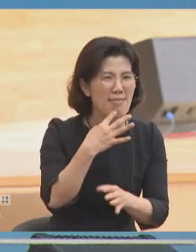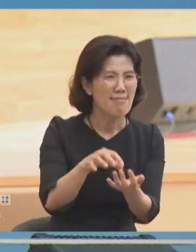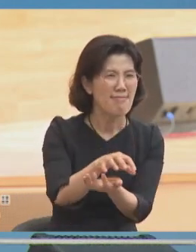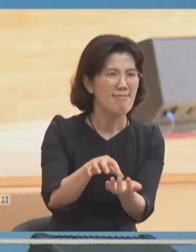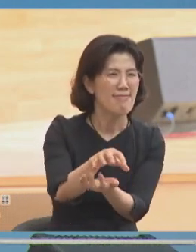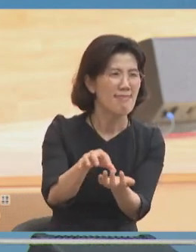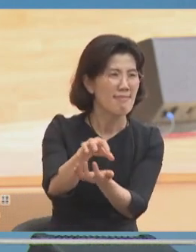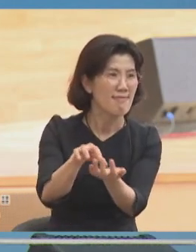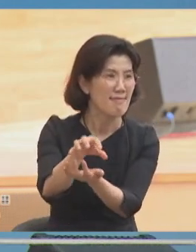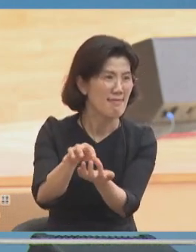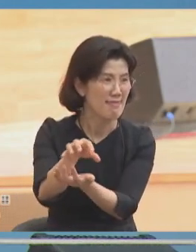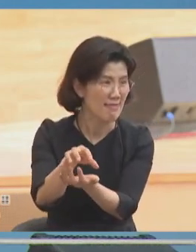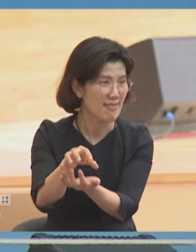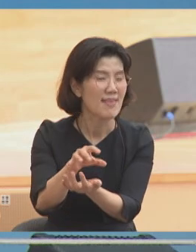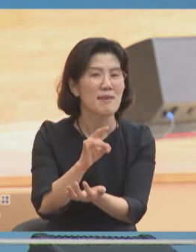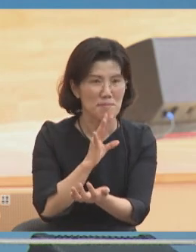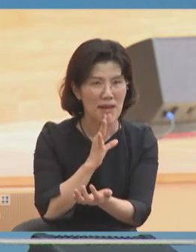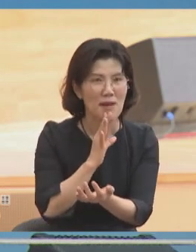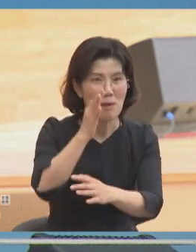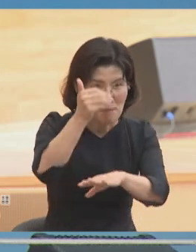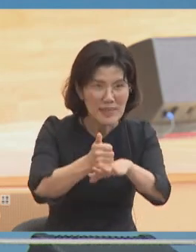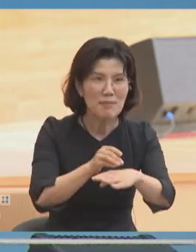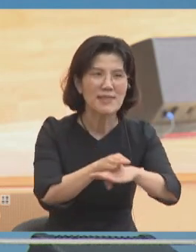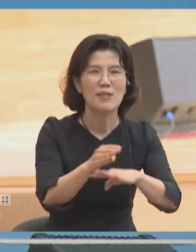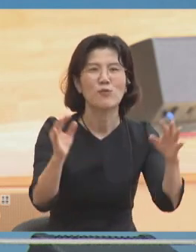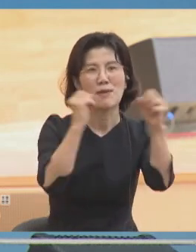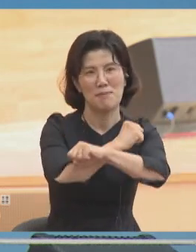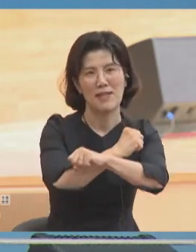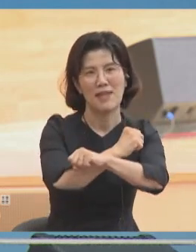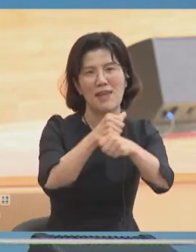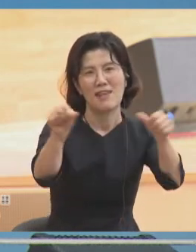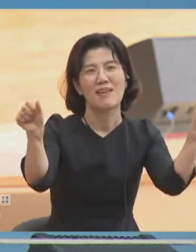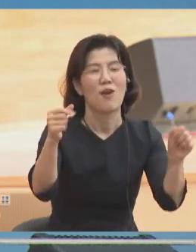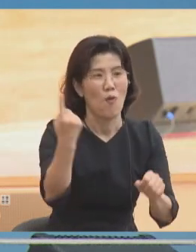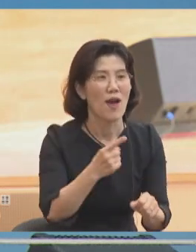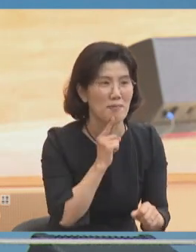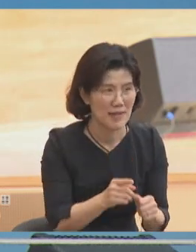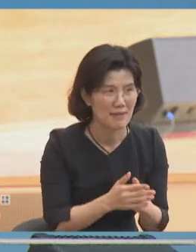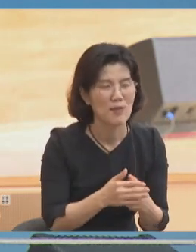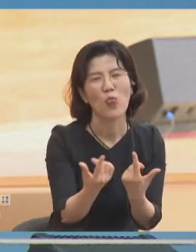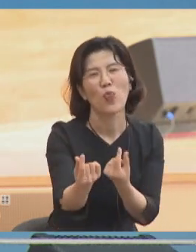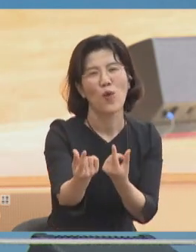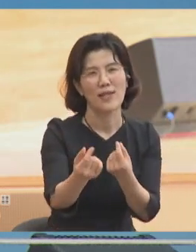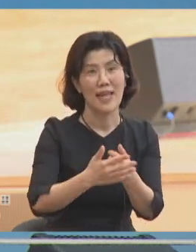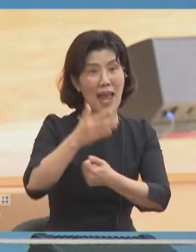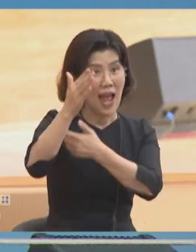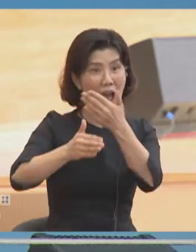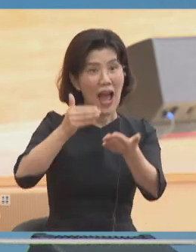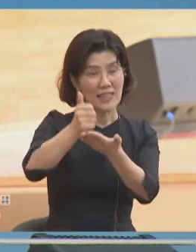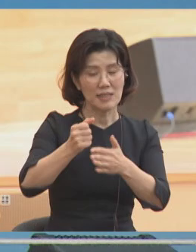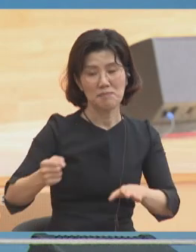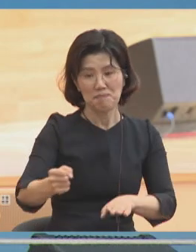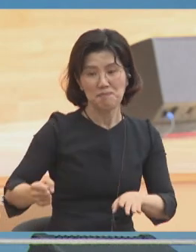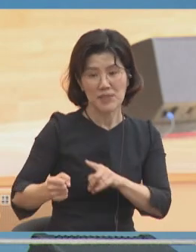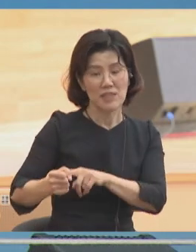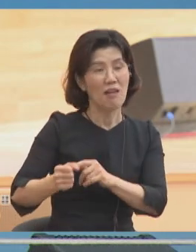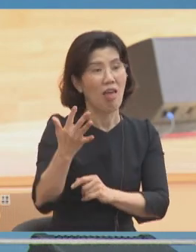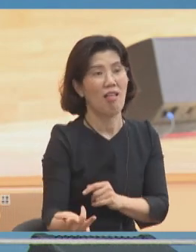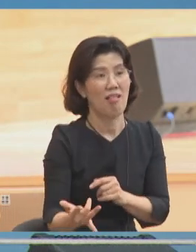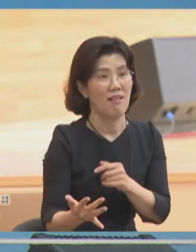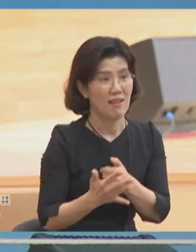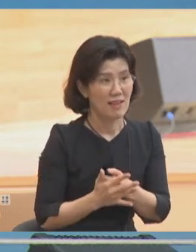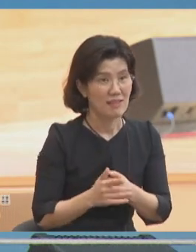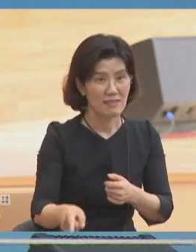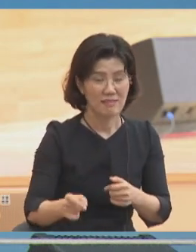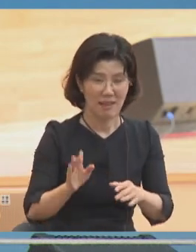자동차는 망가져 버리고 말죠 우리 인생도 그렇습니다 하나님이라는 기어가 들어가지도 않았는데 계속